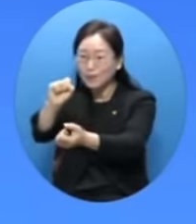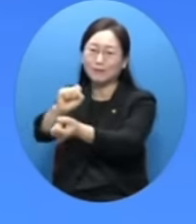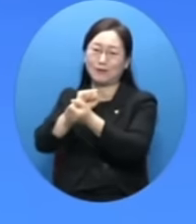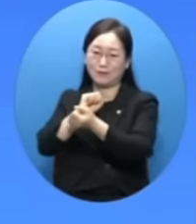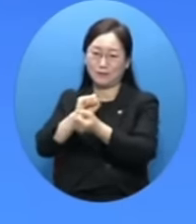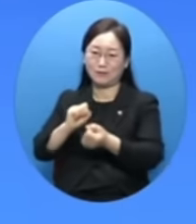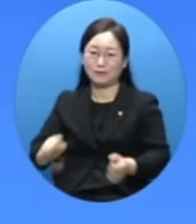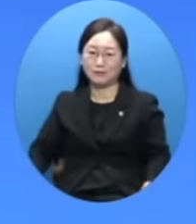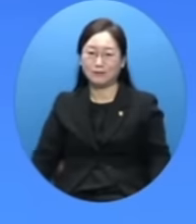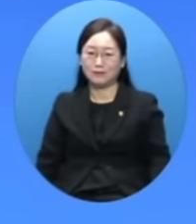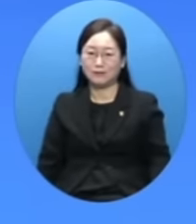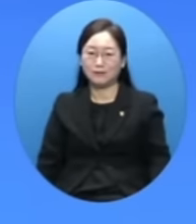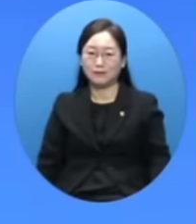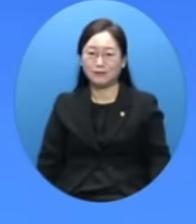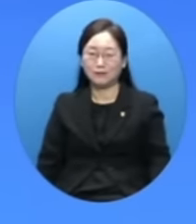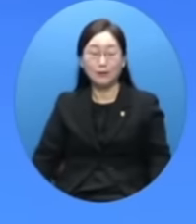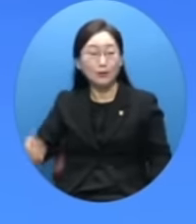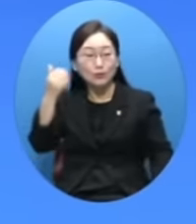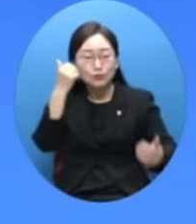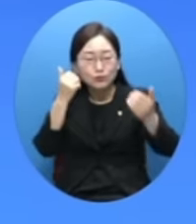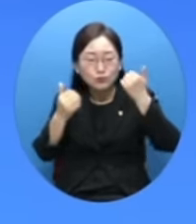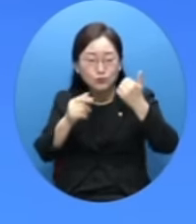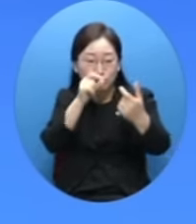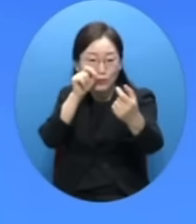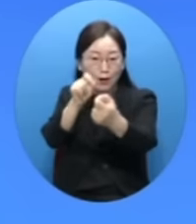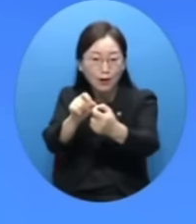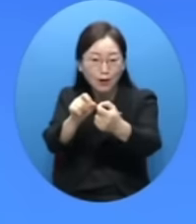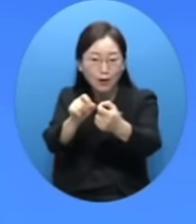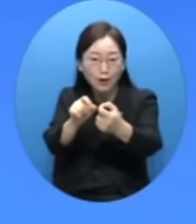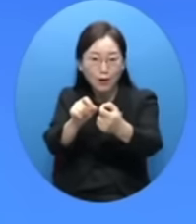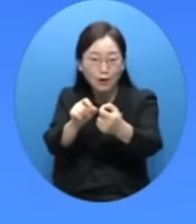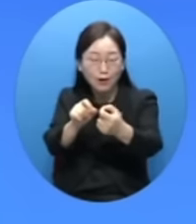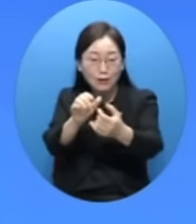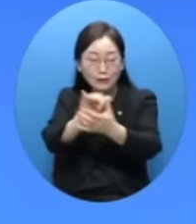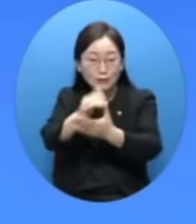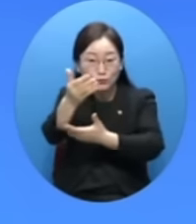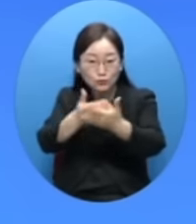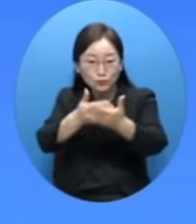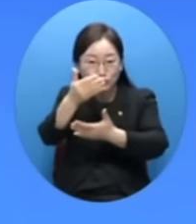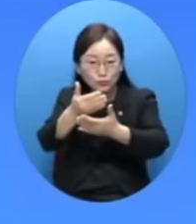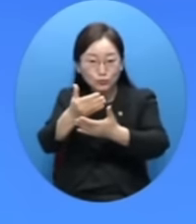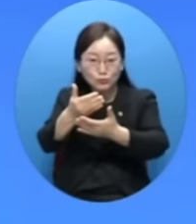됩니다. 누구와 가까이 지내냐에 따라서 그 사람의 모습이